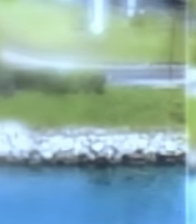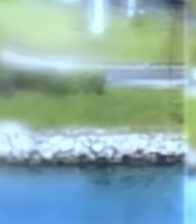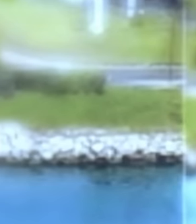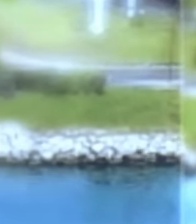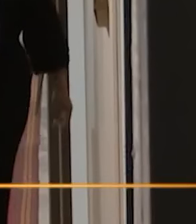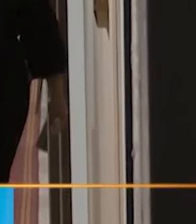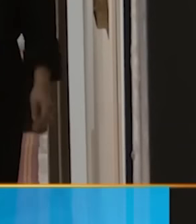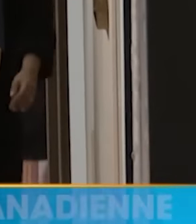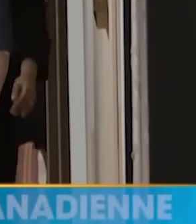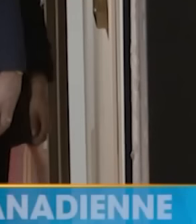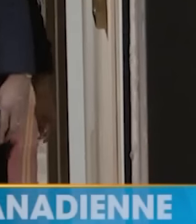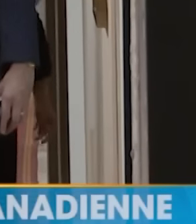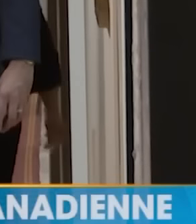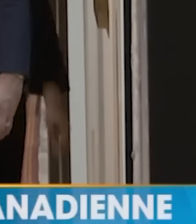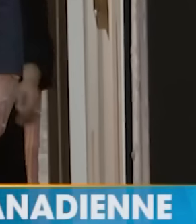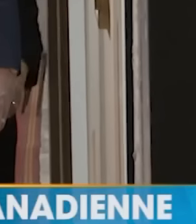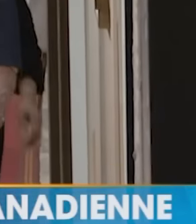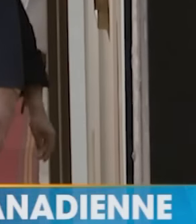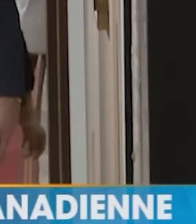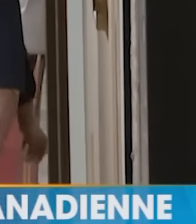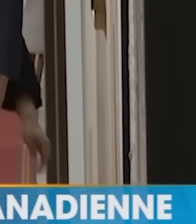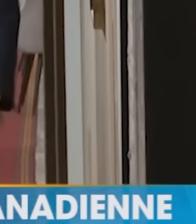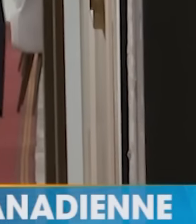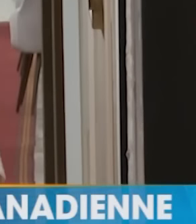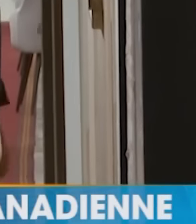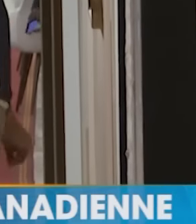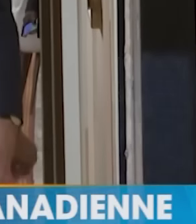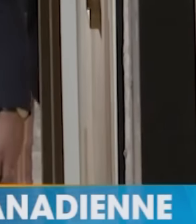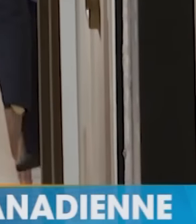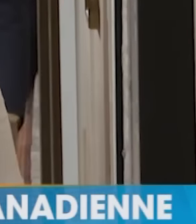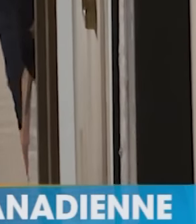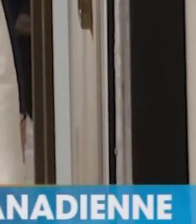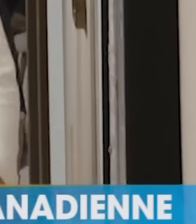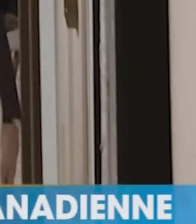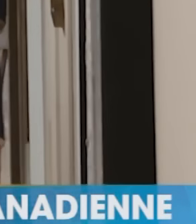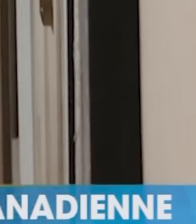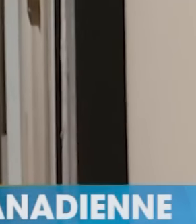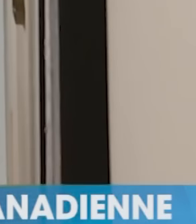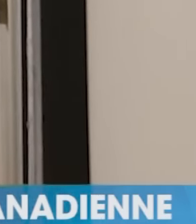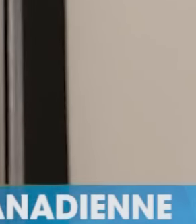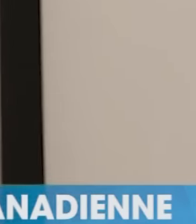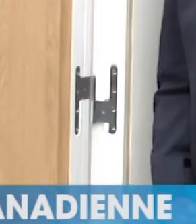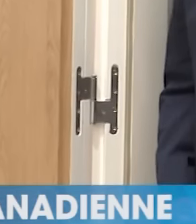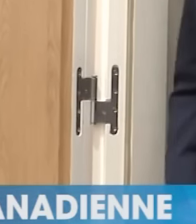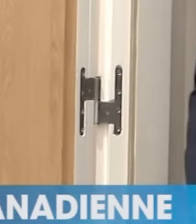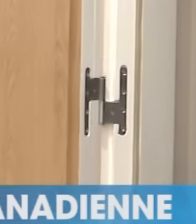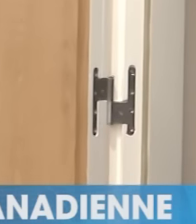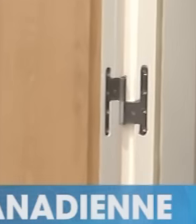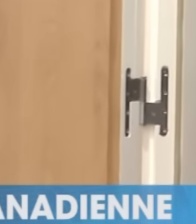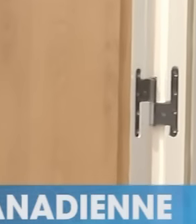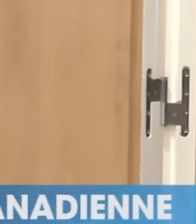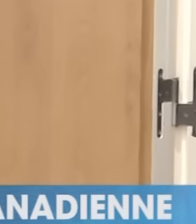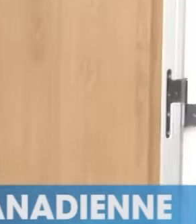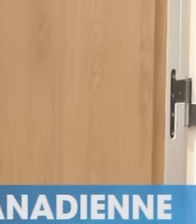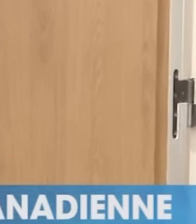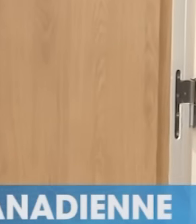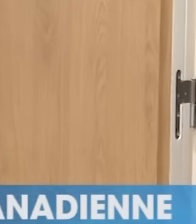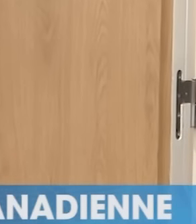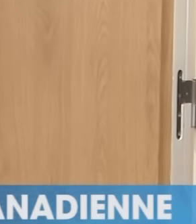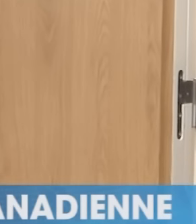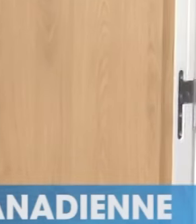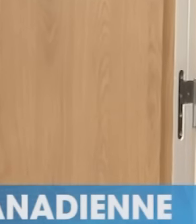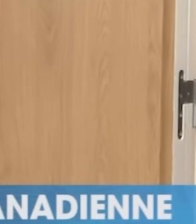journal. La chef de la diplomatie canadienne en Côte d'Ivoire, reçue par le vice-président de la République, le pays d'Amérique du Nord souhaite réchauffer